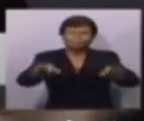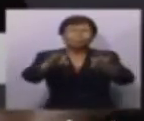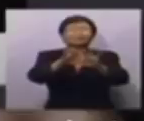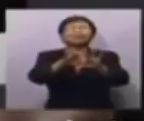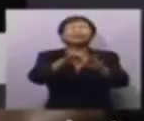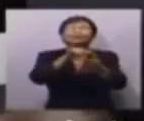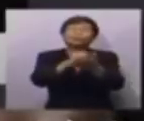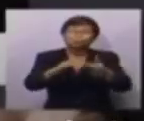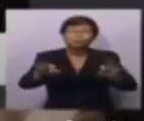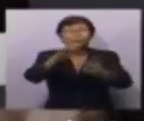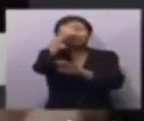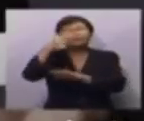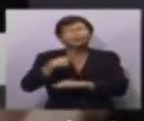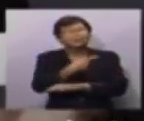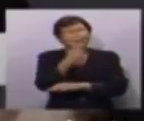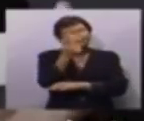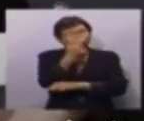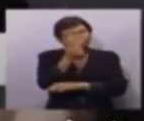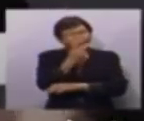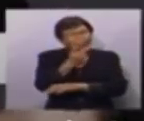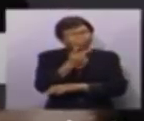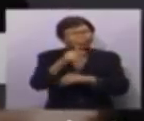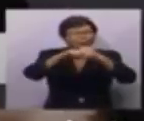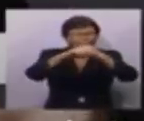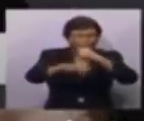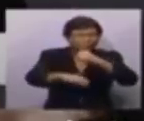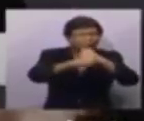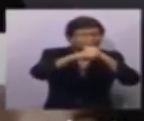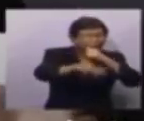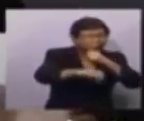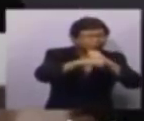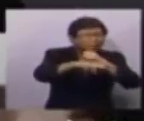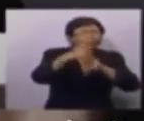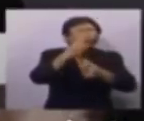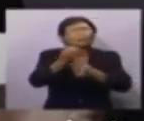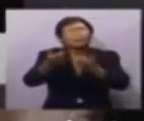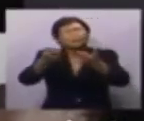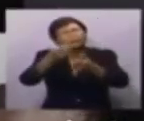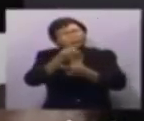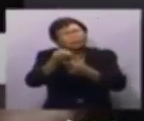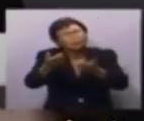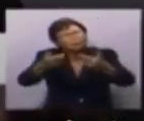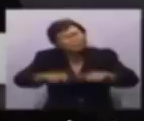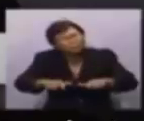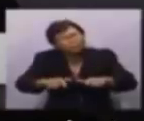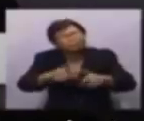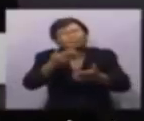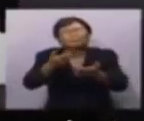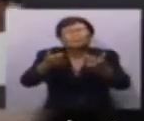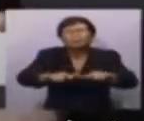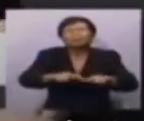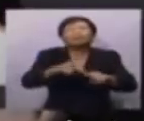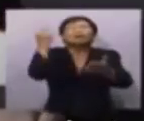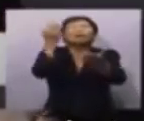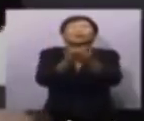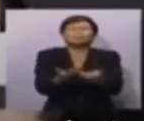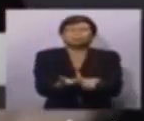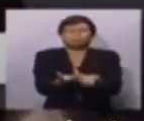apa? Sebab kita tak nak dengan kempen ataupun apa juga yang berlaku ini sehingga memecah